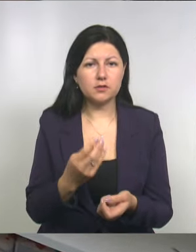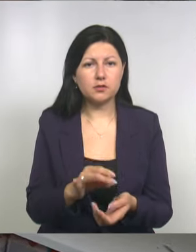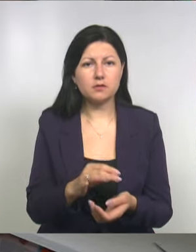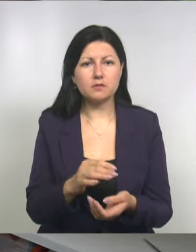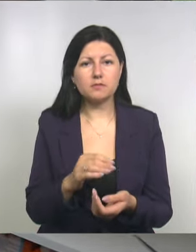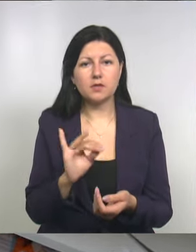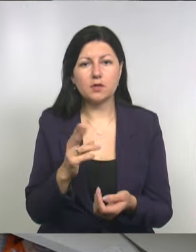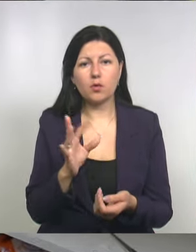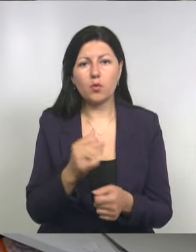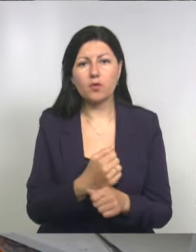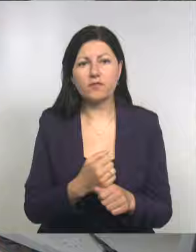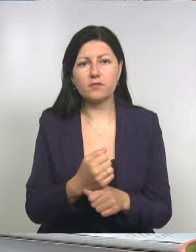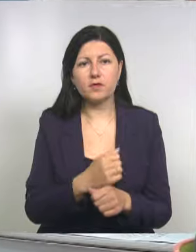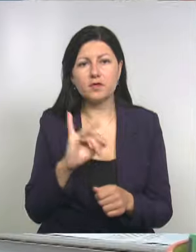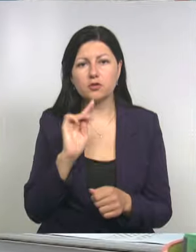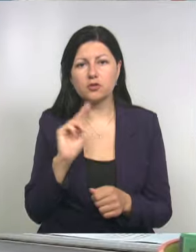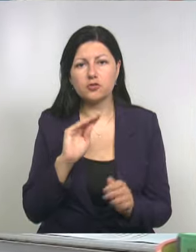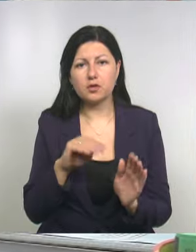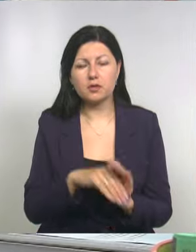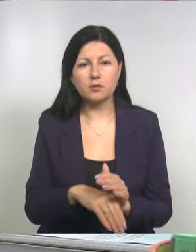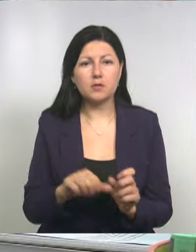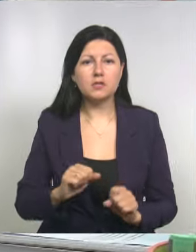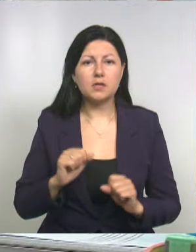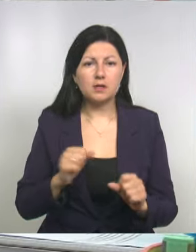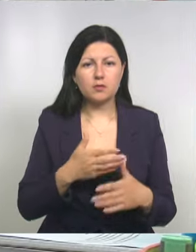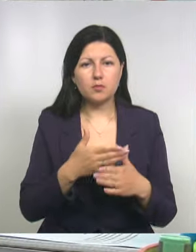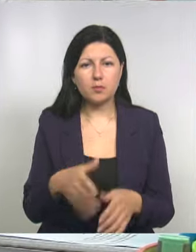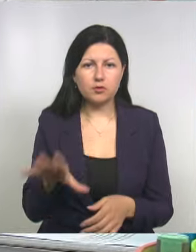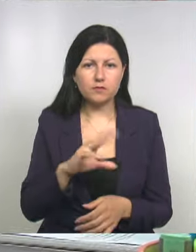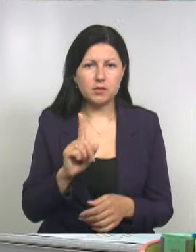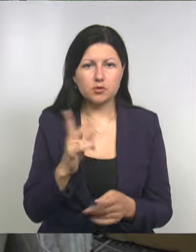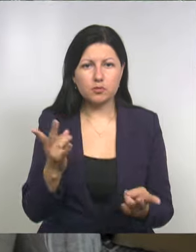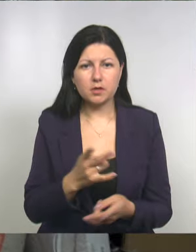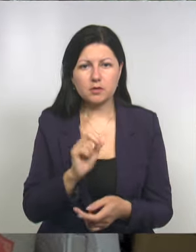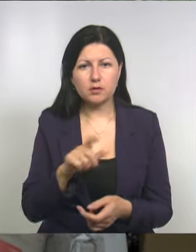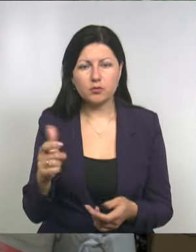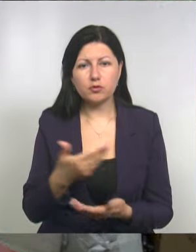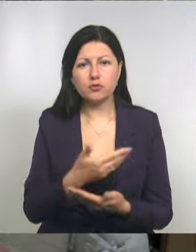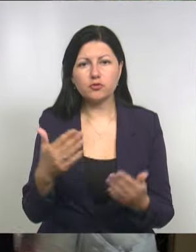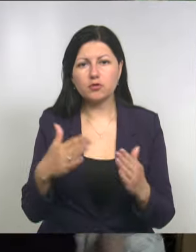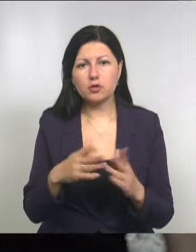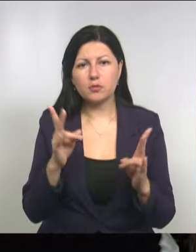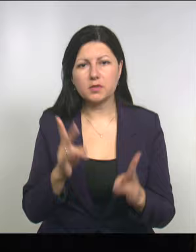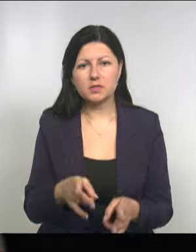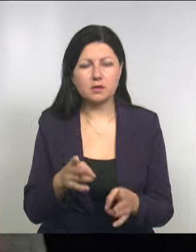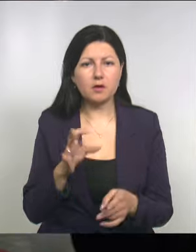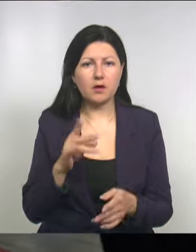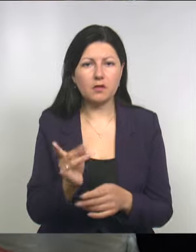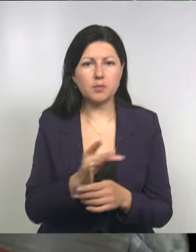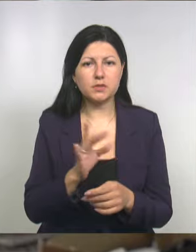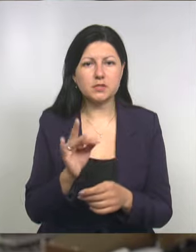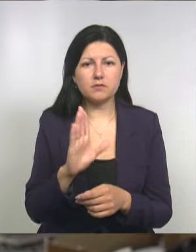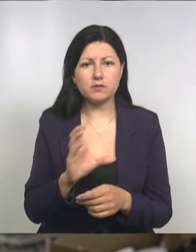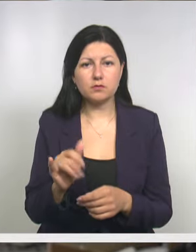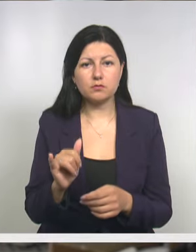консервы. И еще кофе мы кладем, кофе и чай. Помочь стараются всем, что пригодится людям, чье жилье пострадало от обстрелов в ВСУ. В наборы